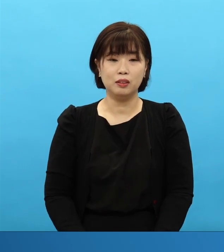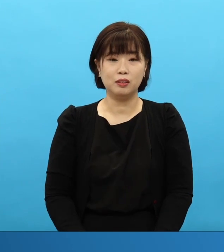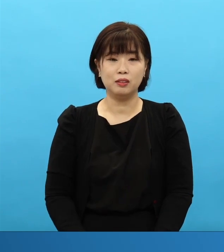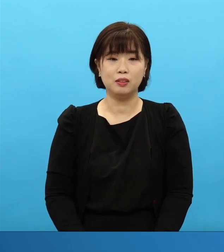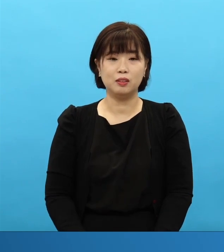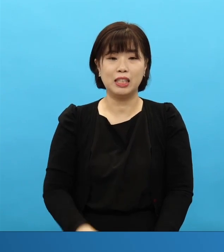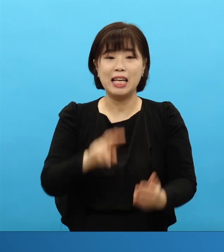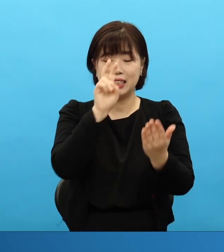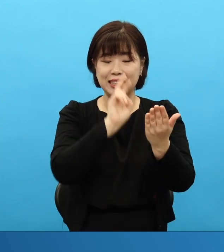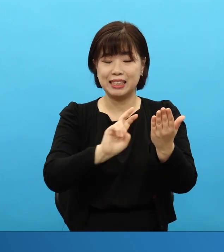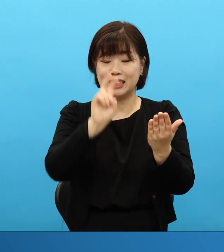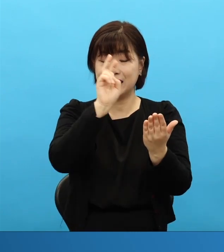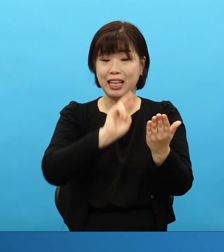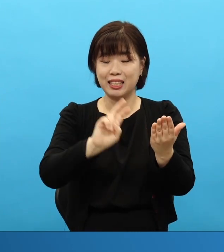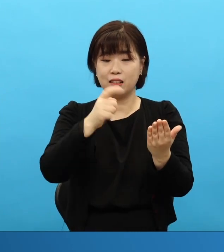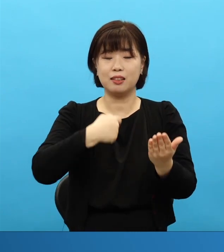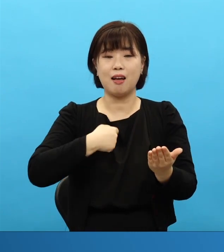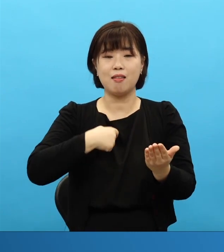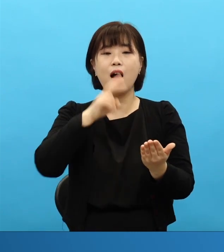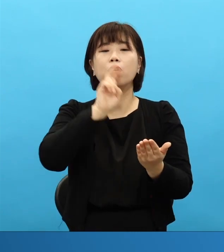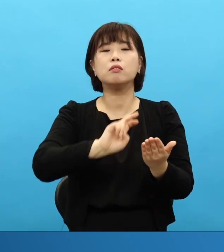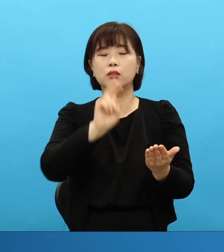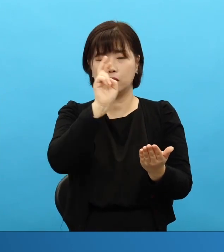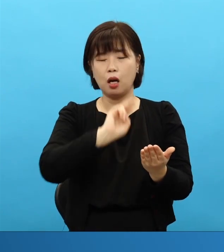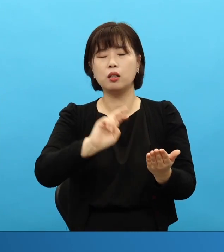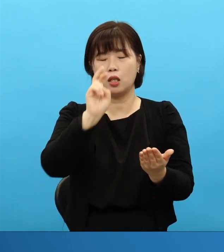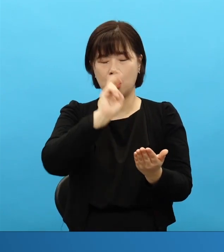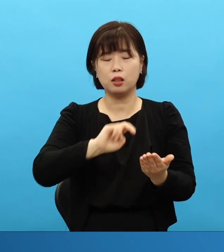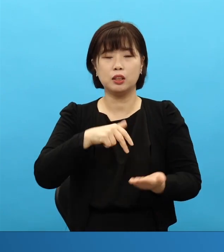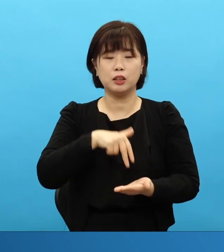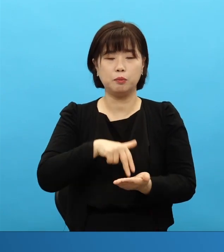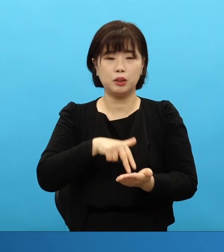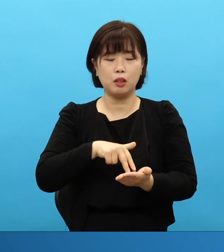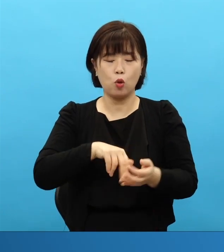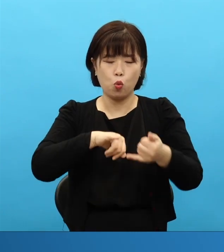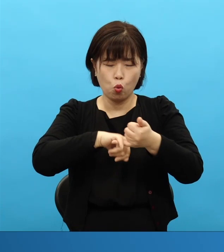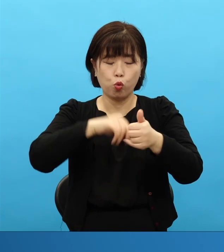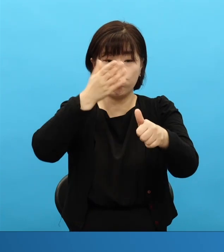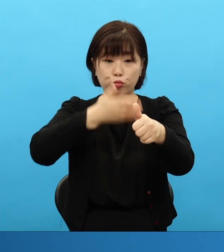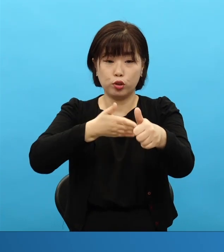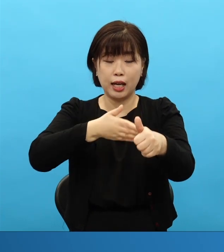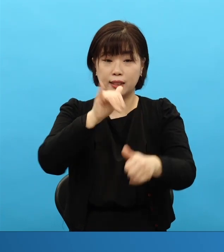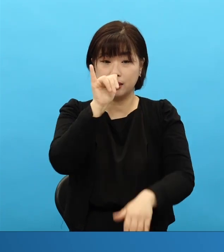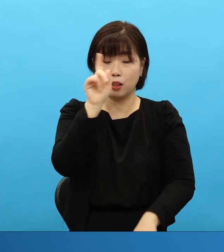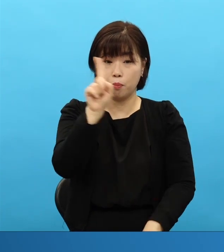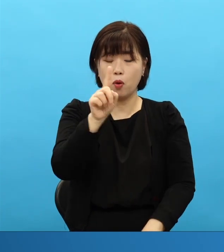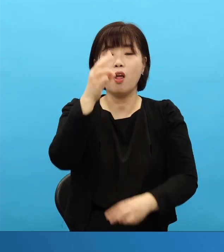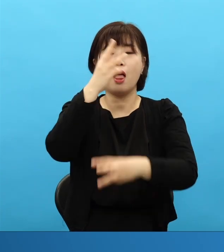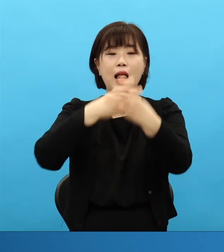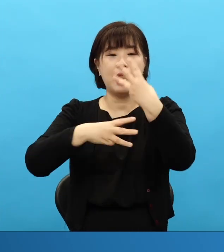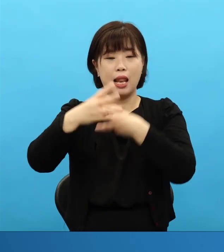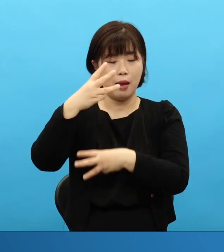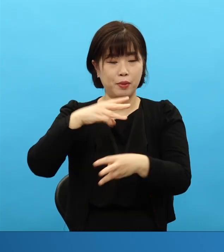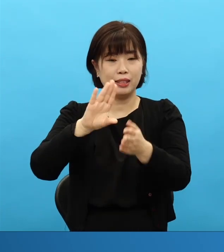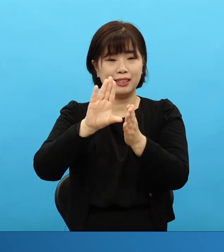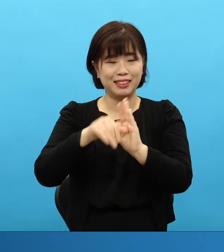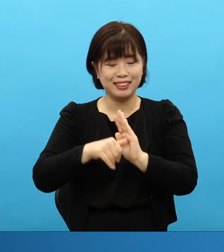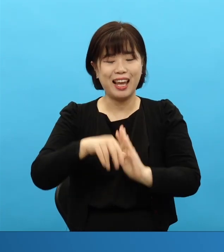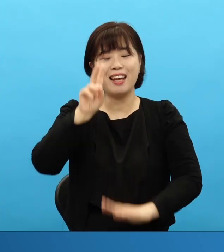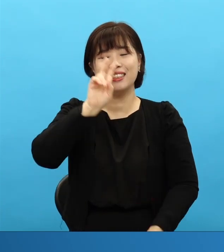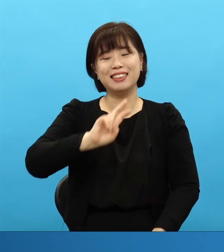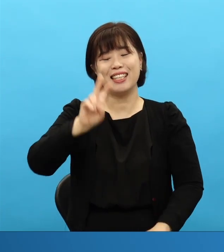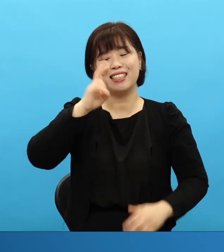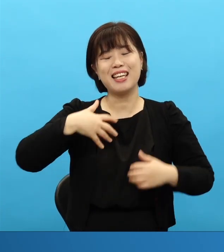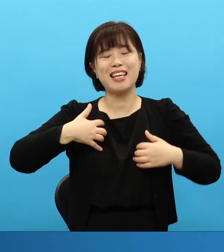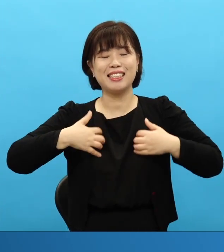찬양하는 사람으로서 제일 조금 당부하고 싶은 거는 랩넌트 때에 찬양의 기쁜 맛과